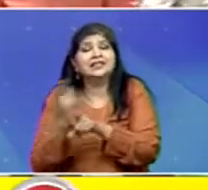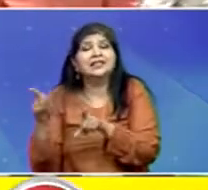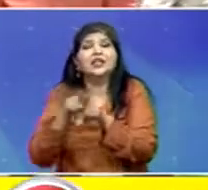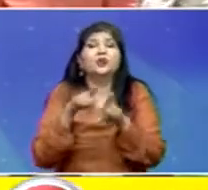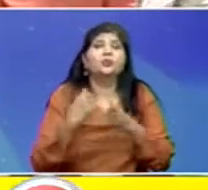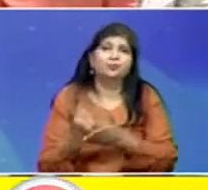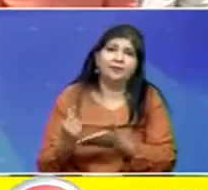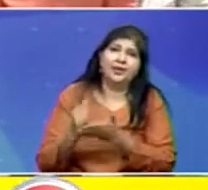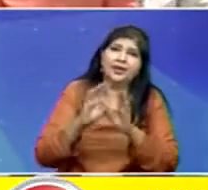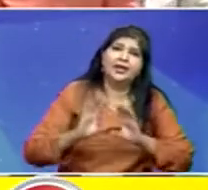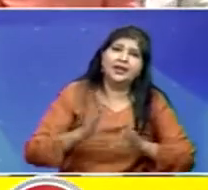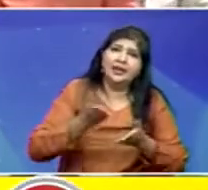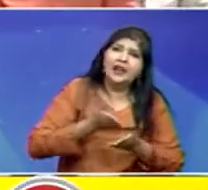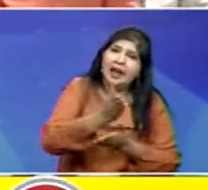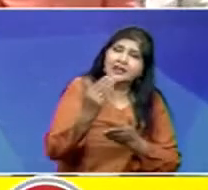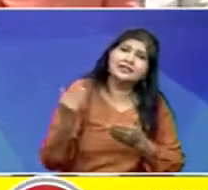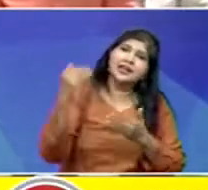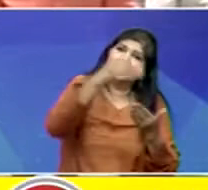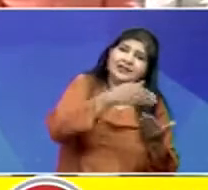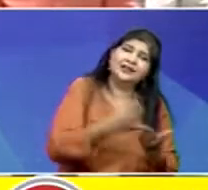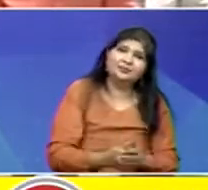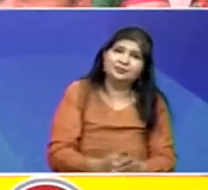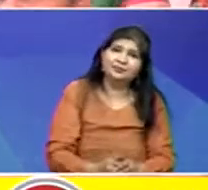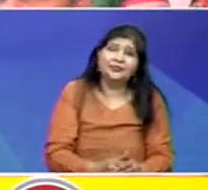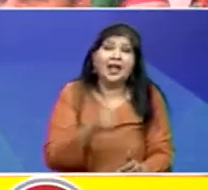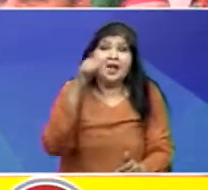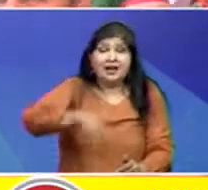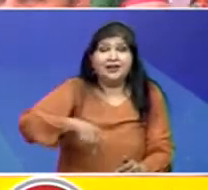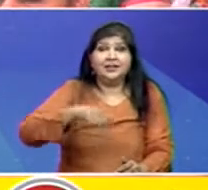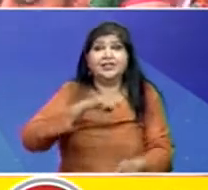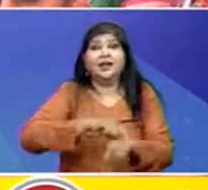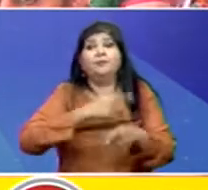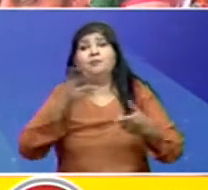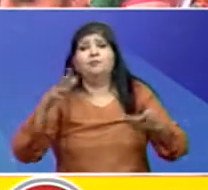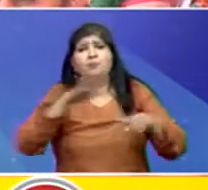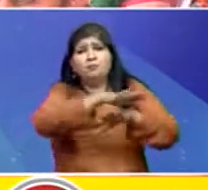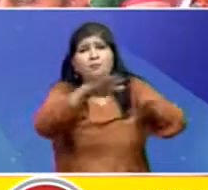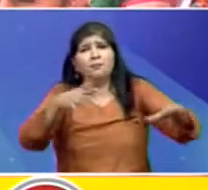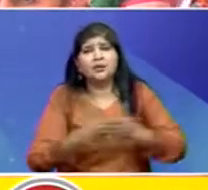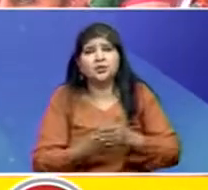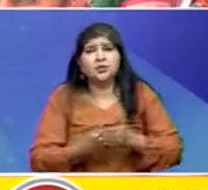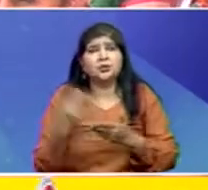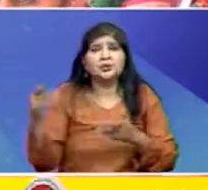आपको इस रास्ते पर ले गई और आज आप लाखों बच्चों को